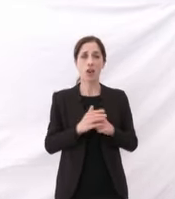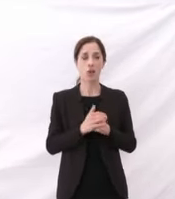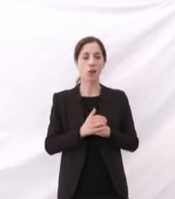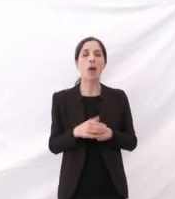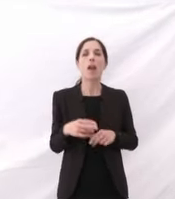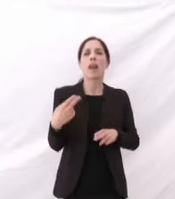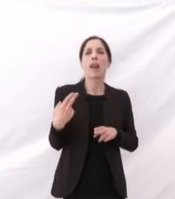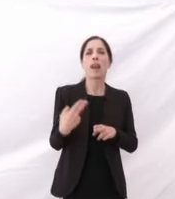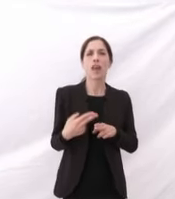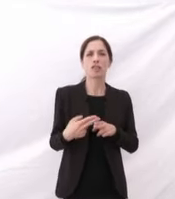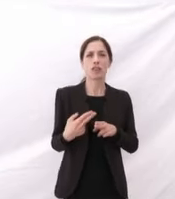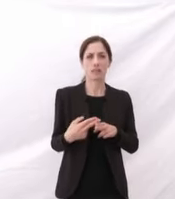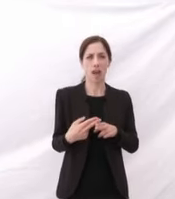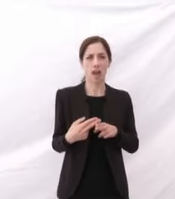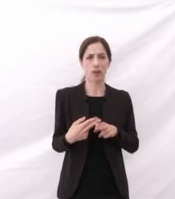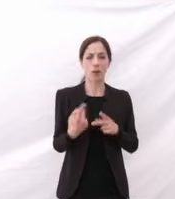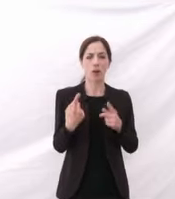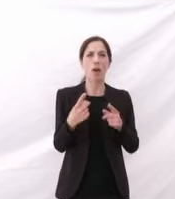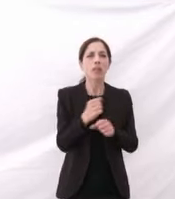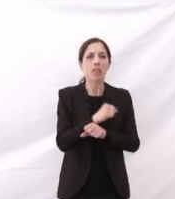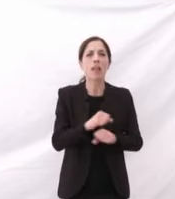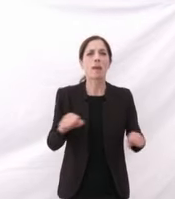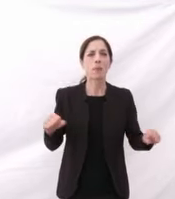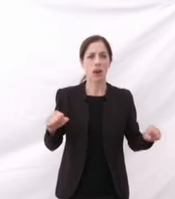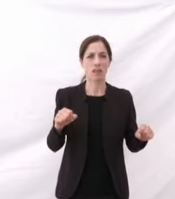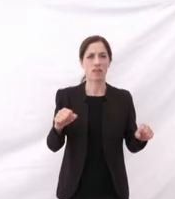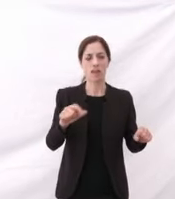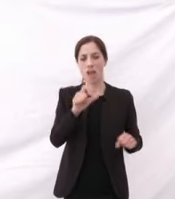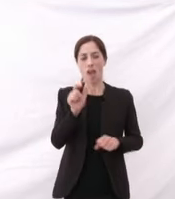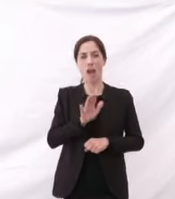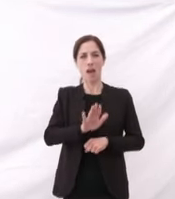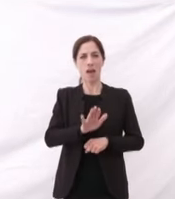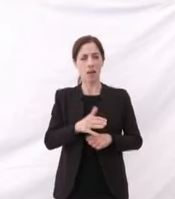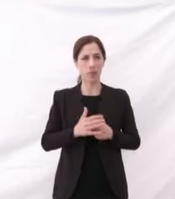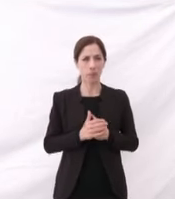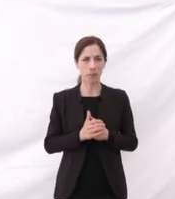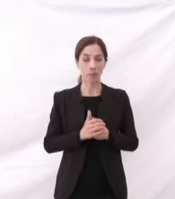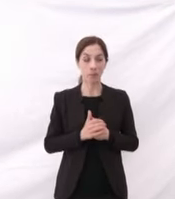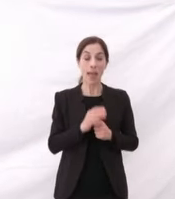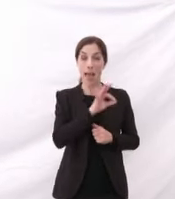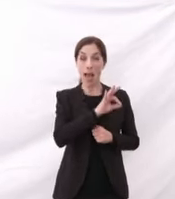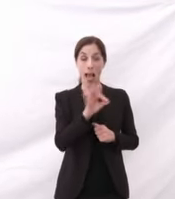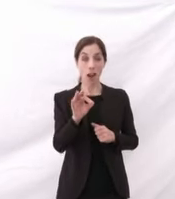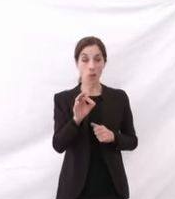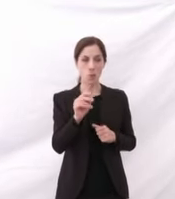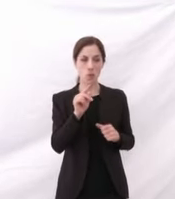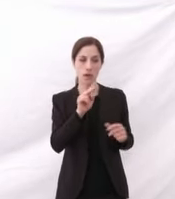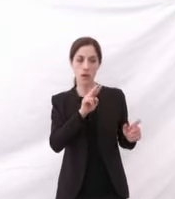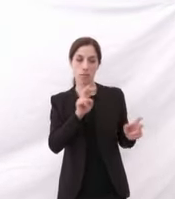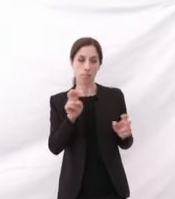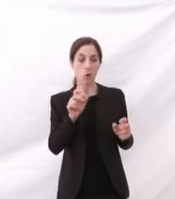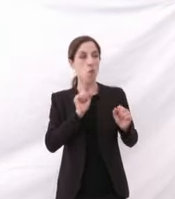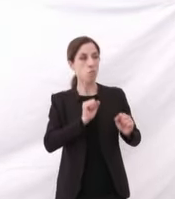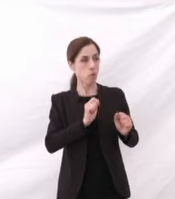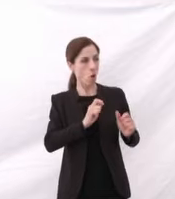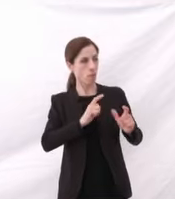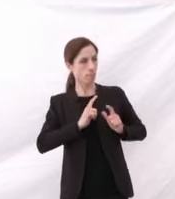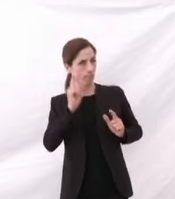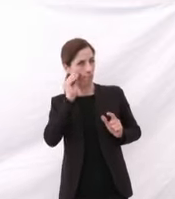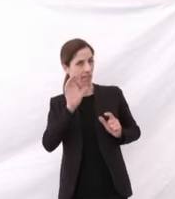la democrazia del paese. E se alcune cose dividono, altre non possono che